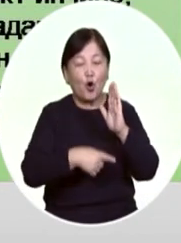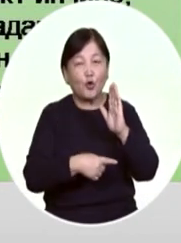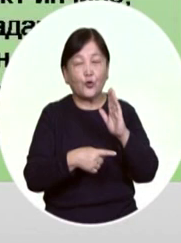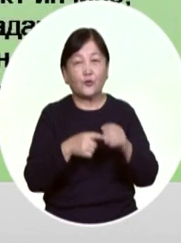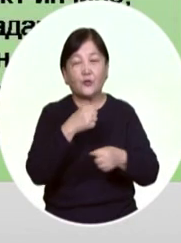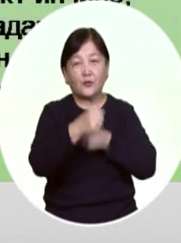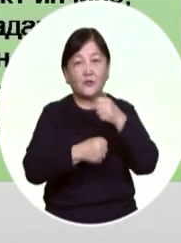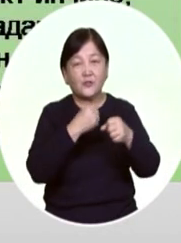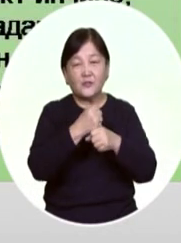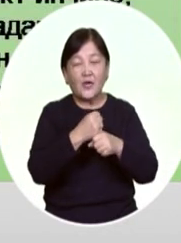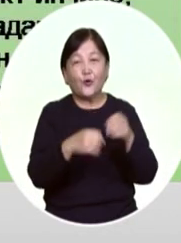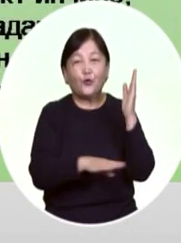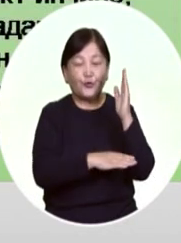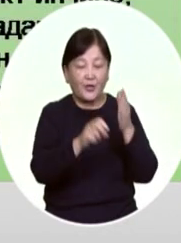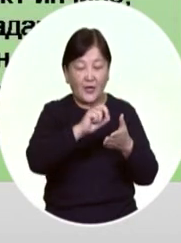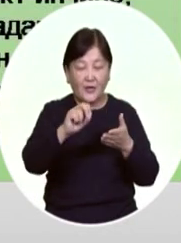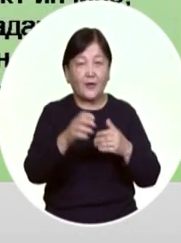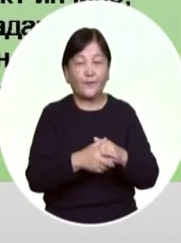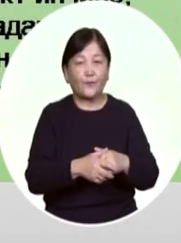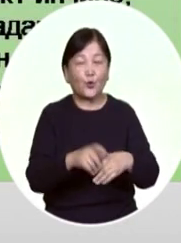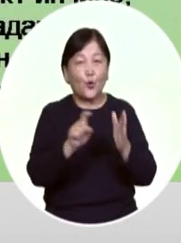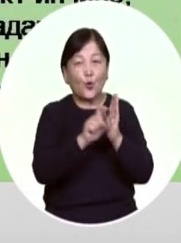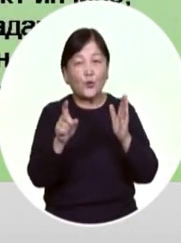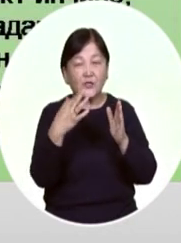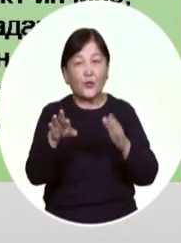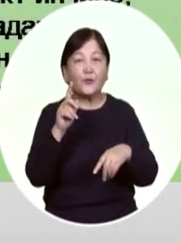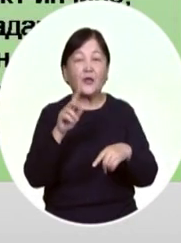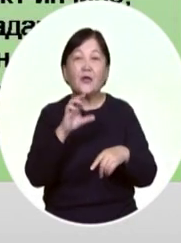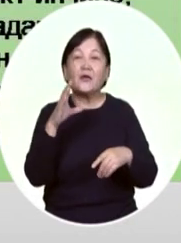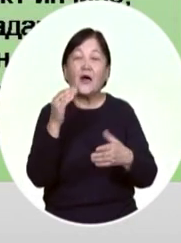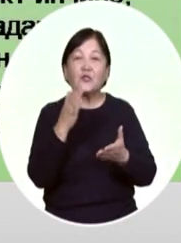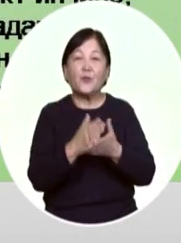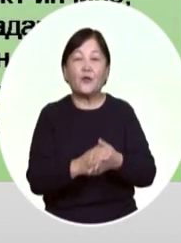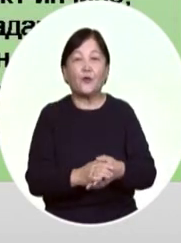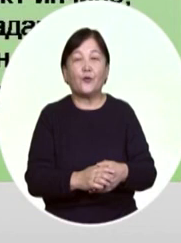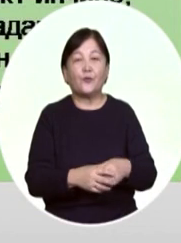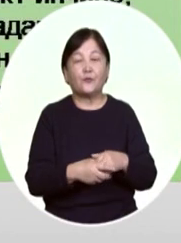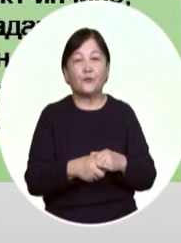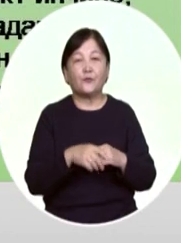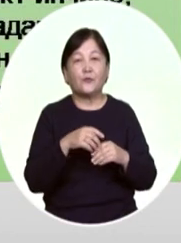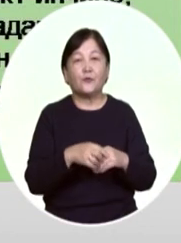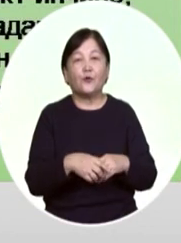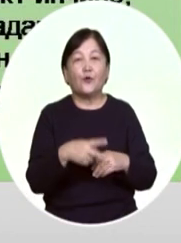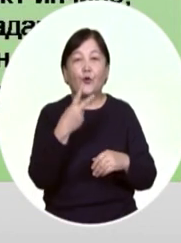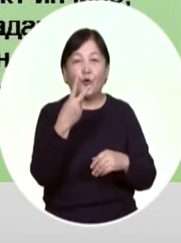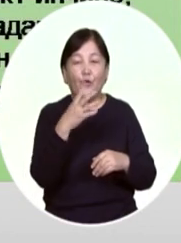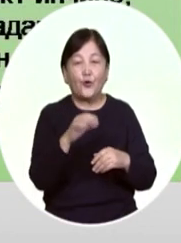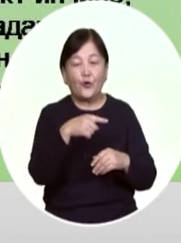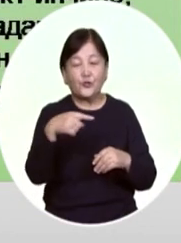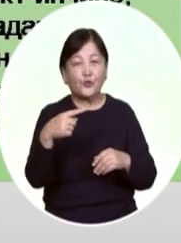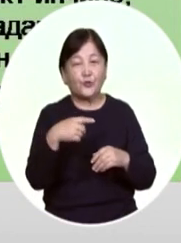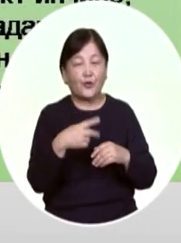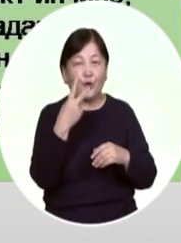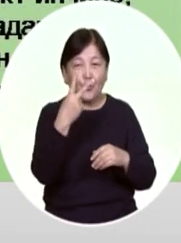сарыг хараад бас нэг дүнэлт гаргаарай. Хугацааны хувьд яаж вэ? 22 оны 5 сарын 9-с 24 он гэхэд 2 жил